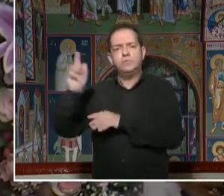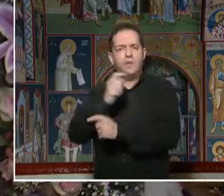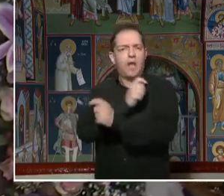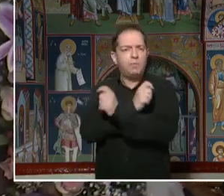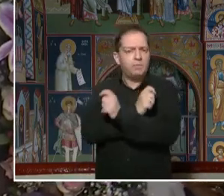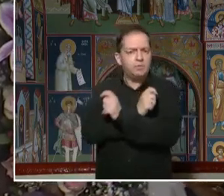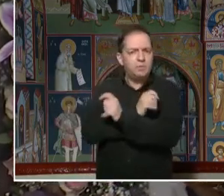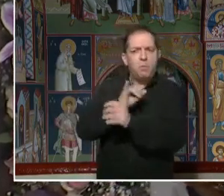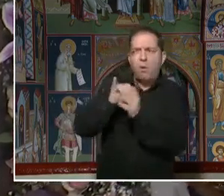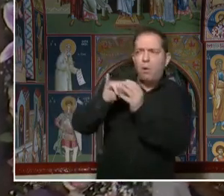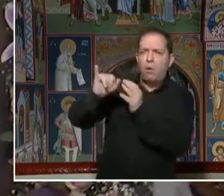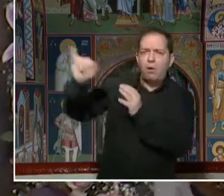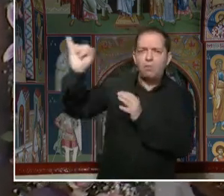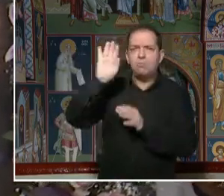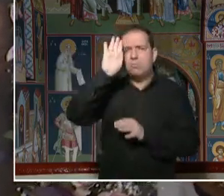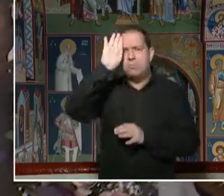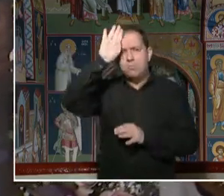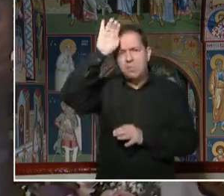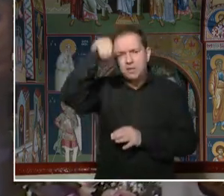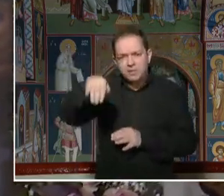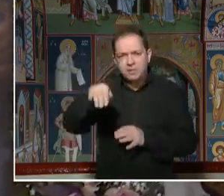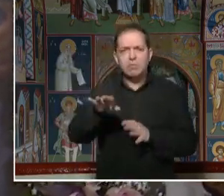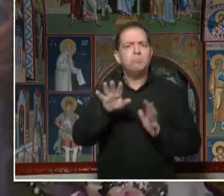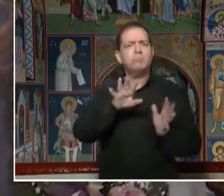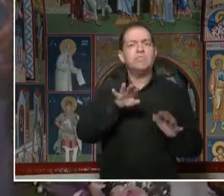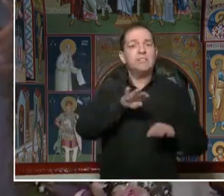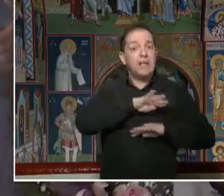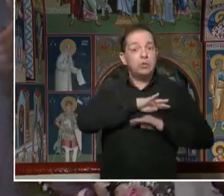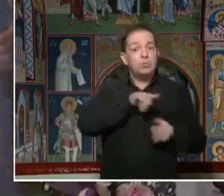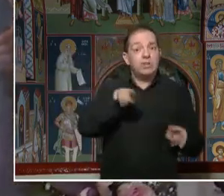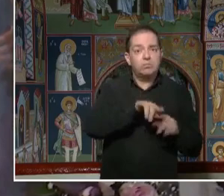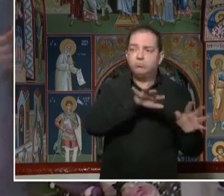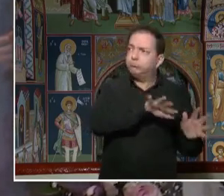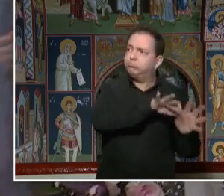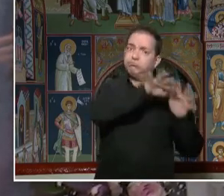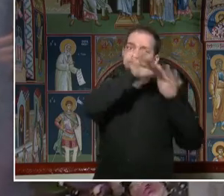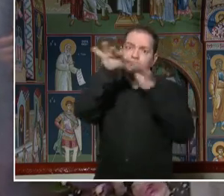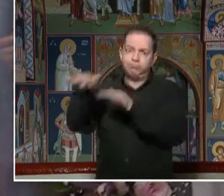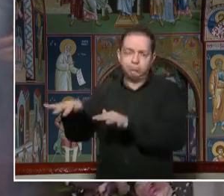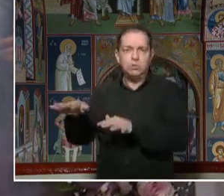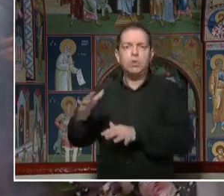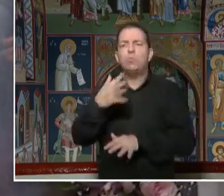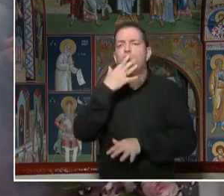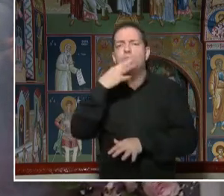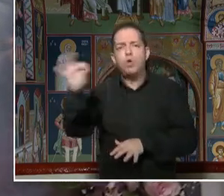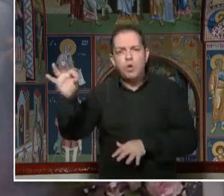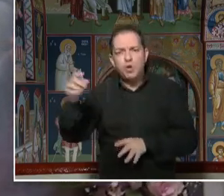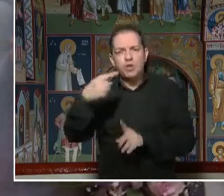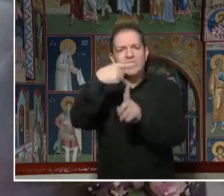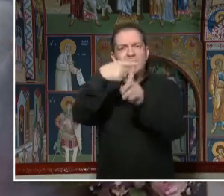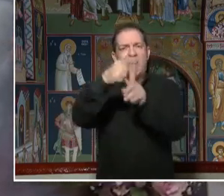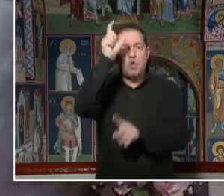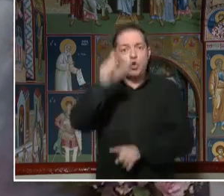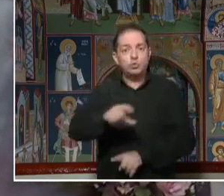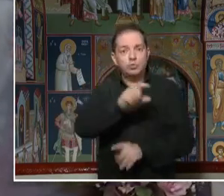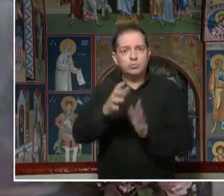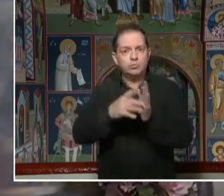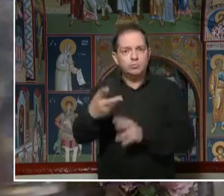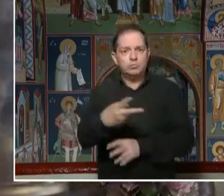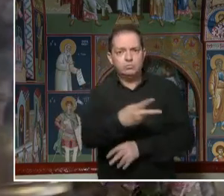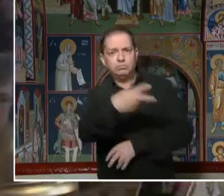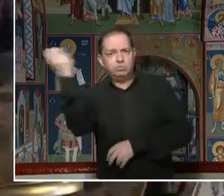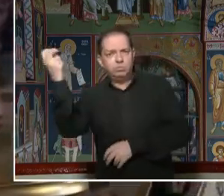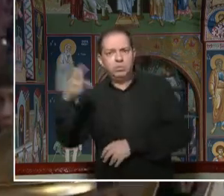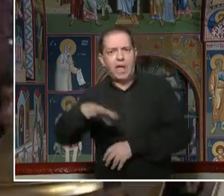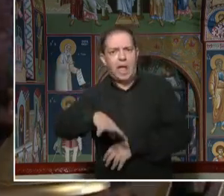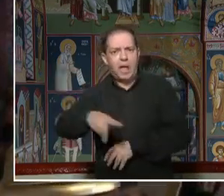στα βάθη της Περσίας. Εξεστράτευσε για να ανακτήσει τον Τίμιο Σταυρό, τον